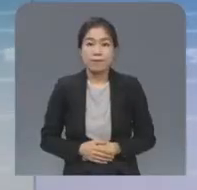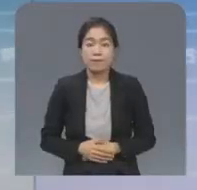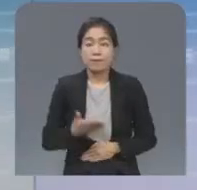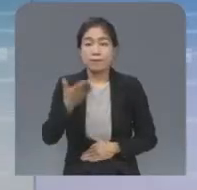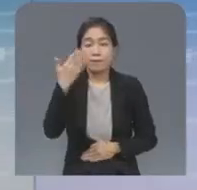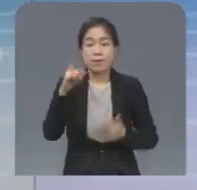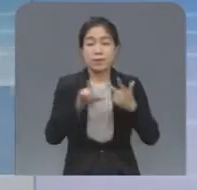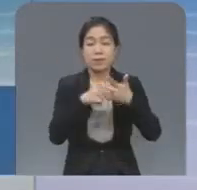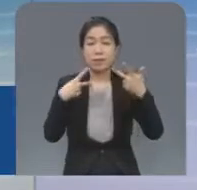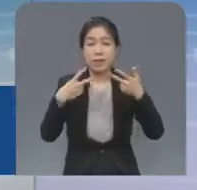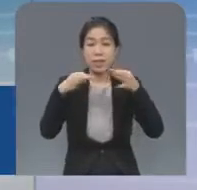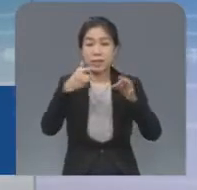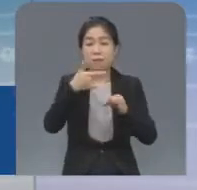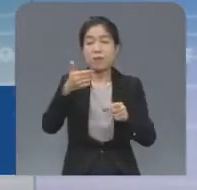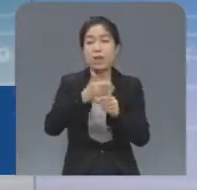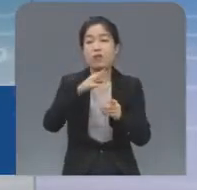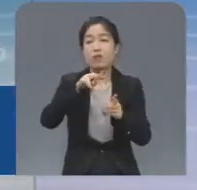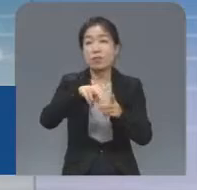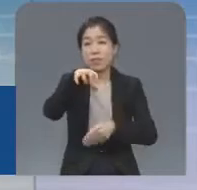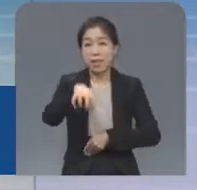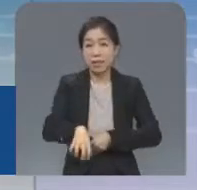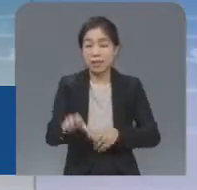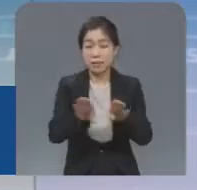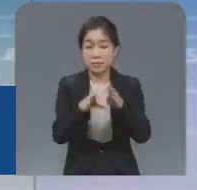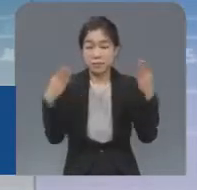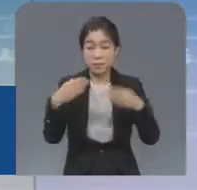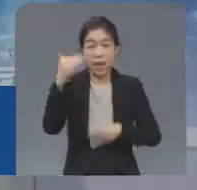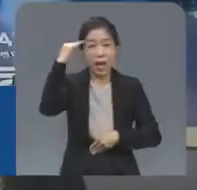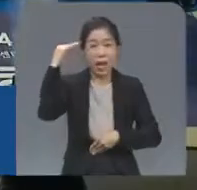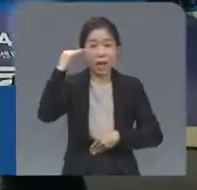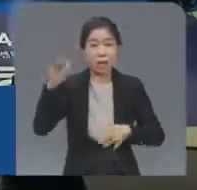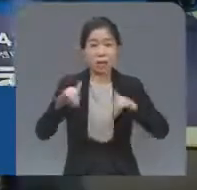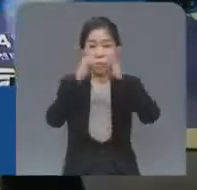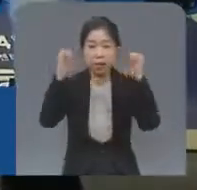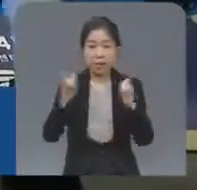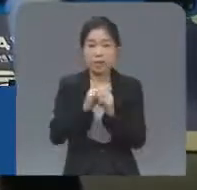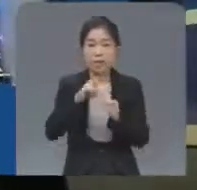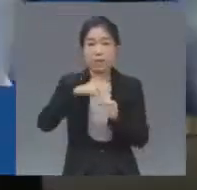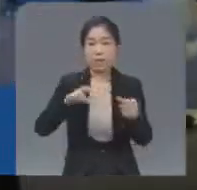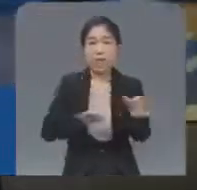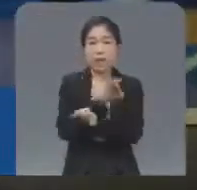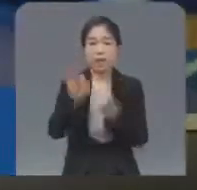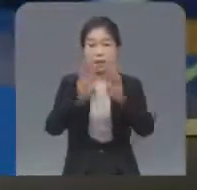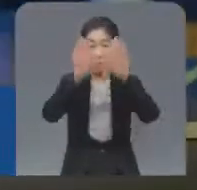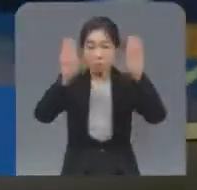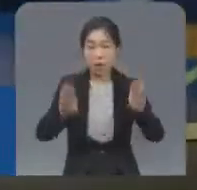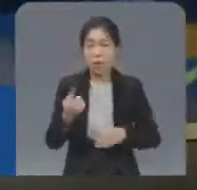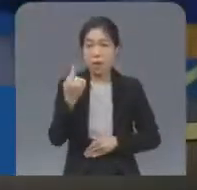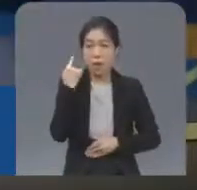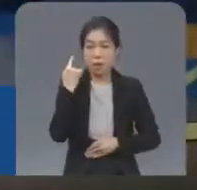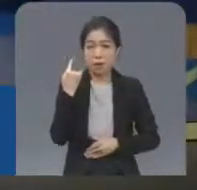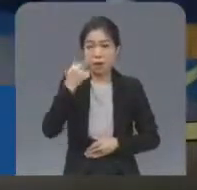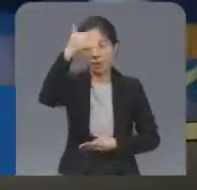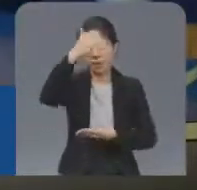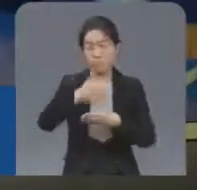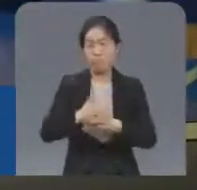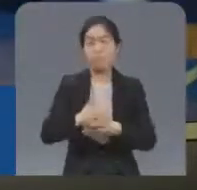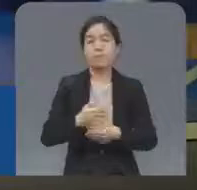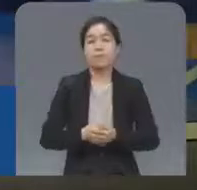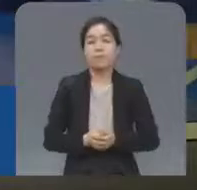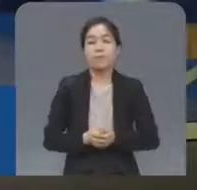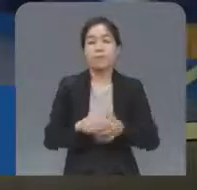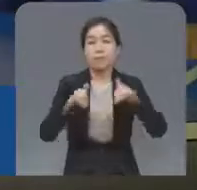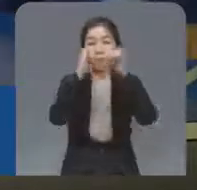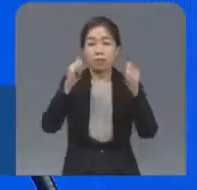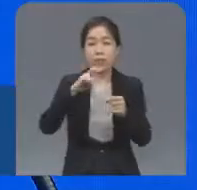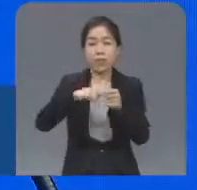지난 2일 광주 김대중 컨벤션센터에서 개막한 대한민국 사회적 경제 박람회가 어제 폐막했습니다.